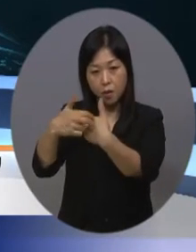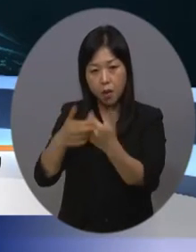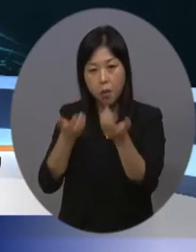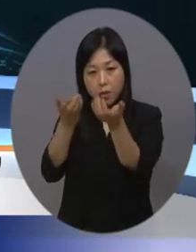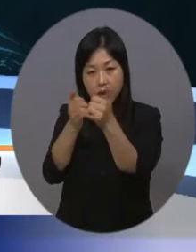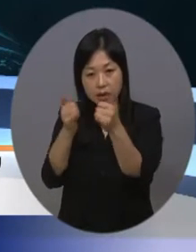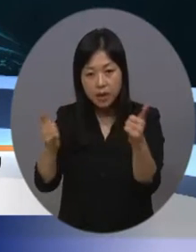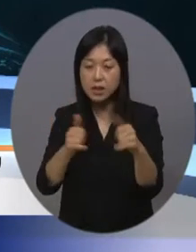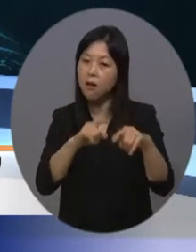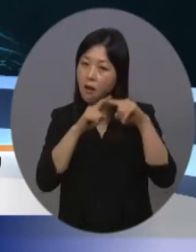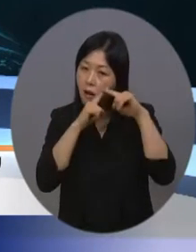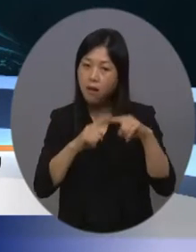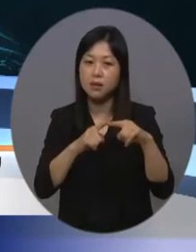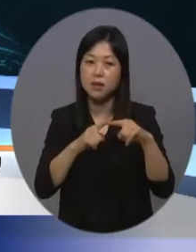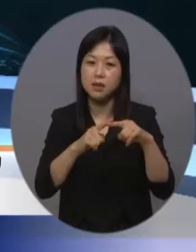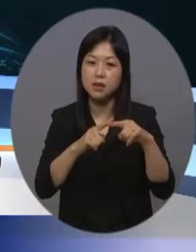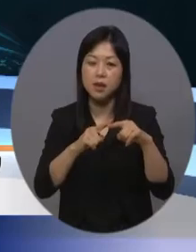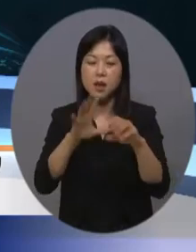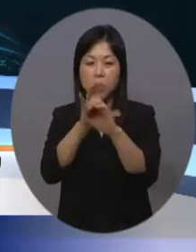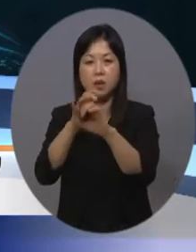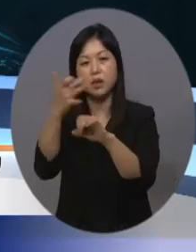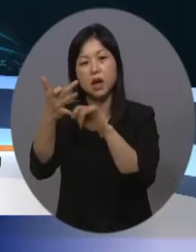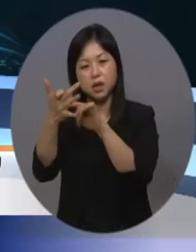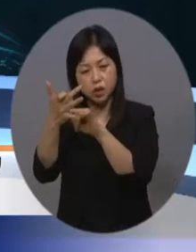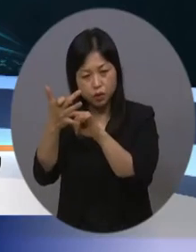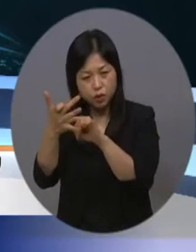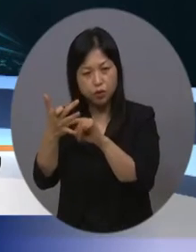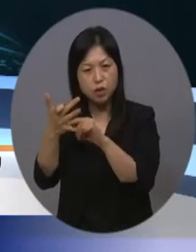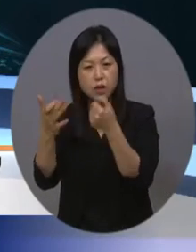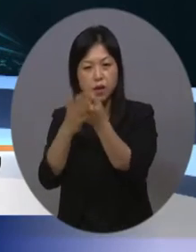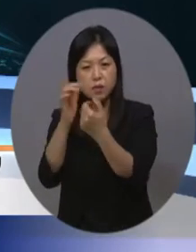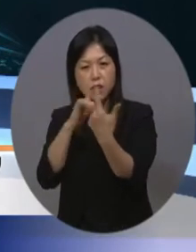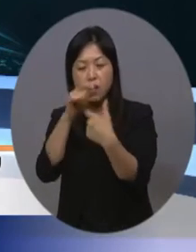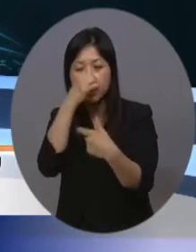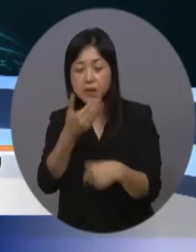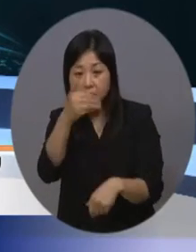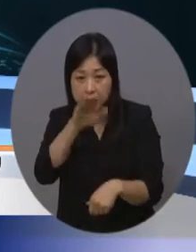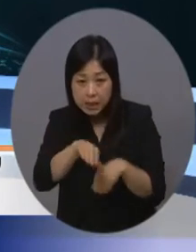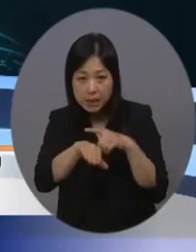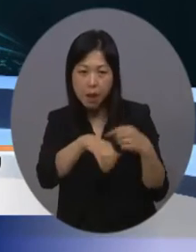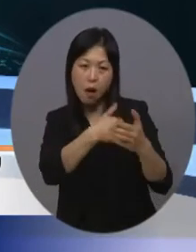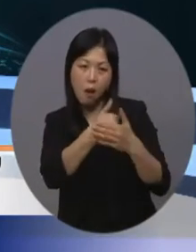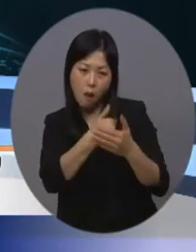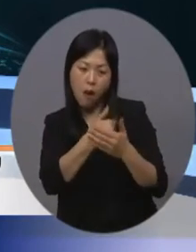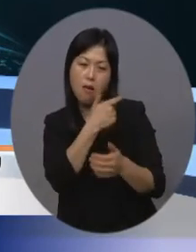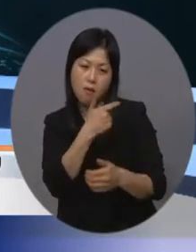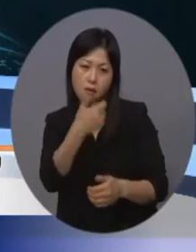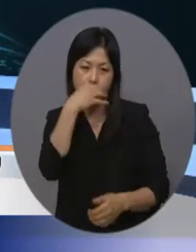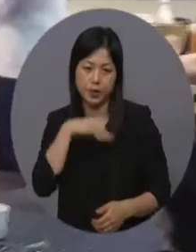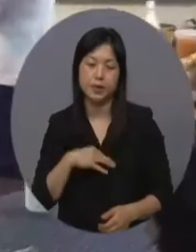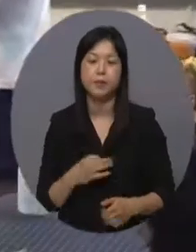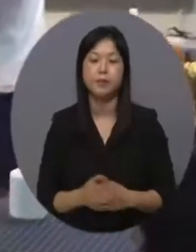헌신이 코로나19로 더욱 힘든 요즘 큰 힘이 되고 있습니다. 보도에 이윤희 기자입니다.